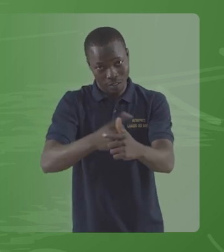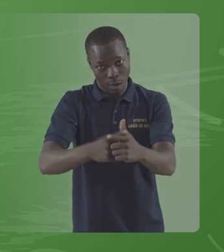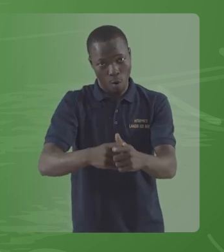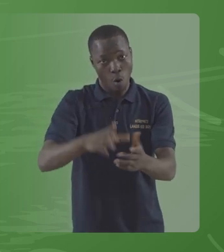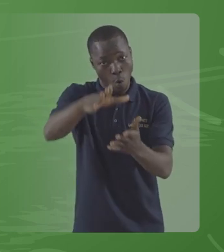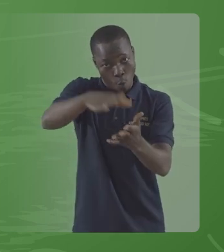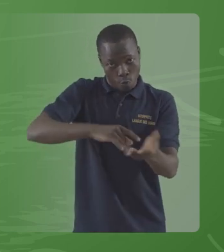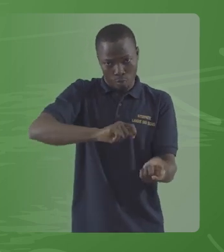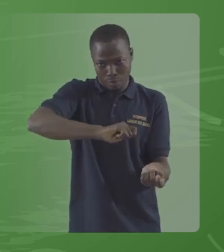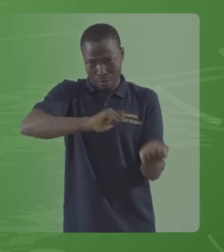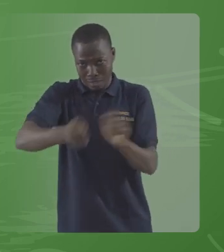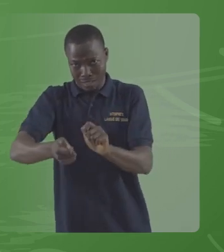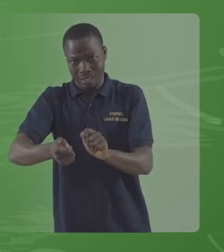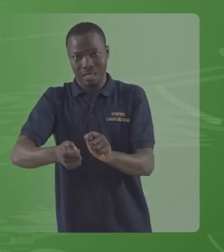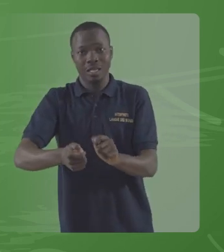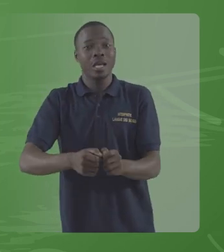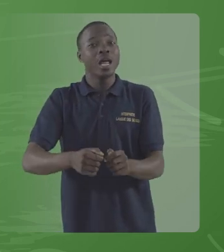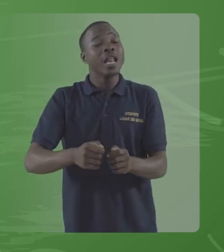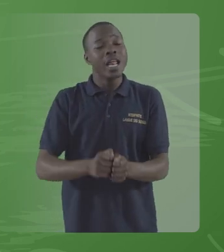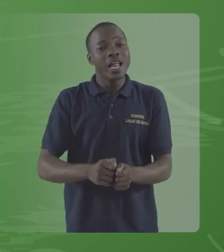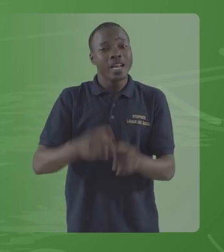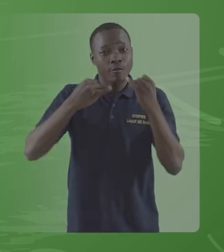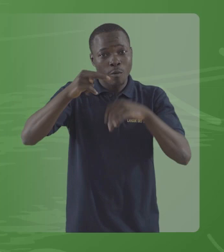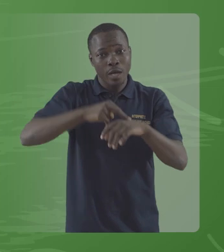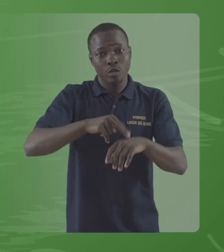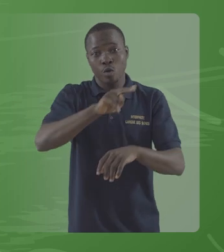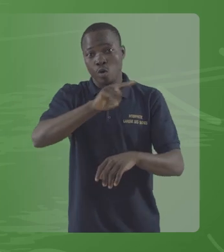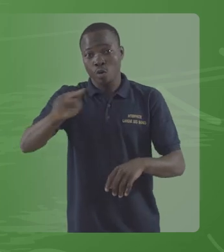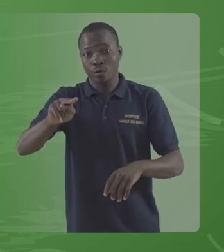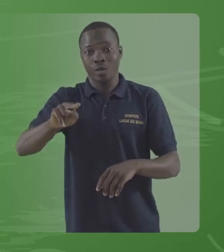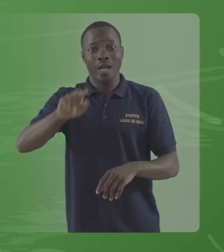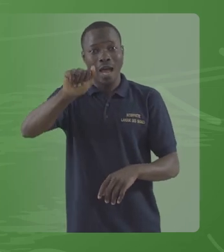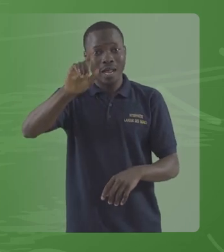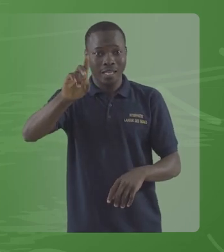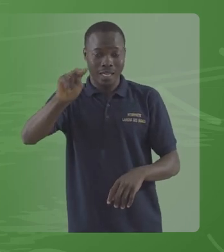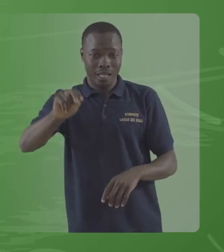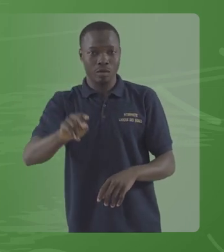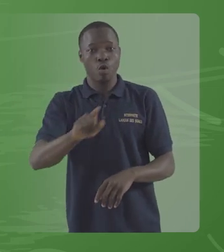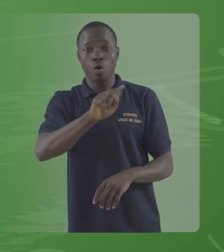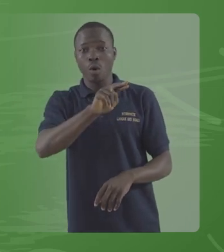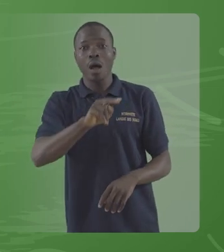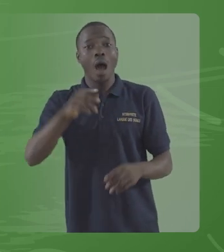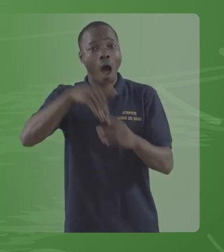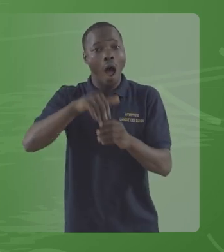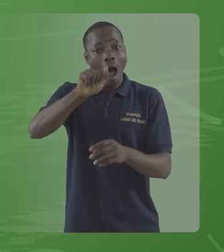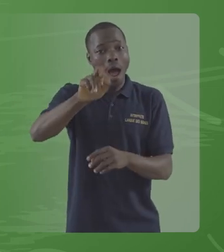transcrire l'information génétique au niveau de l'ADN en ARN messager.